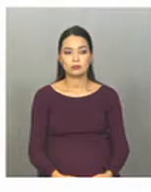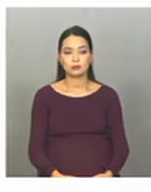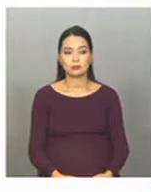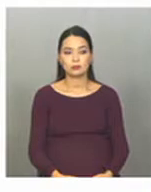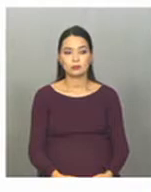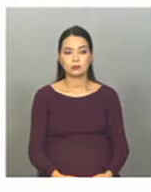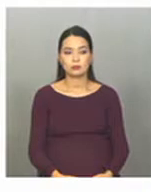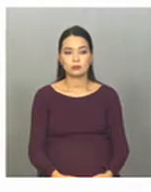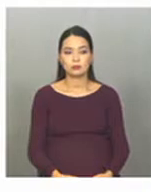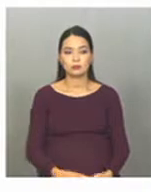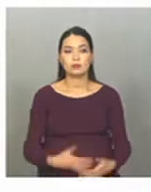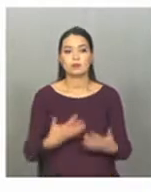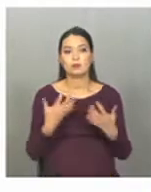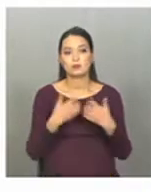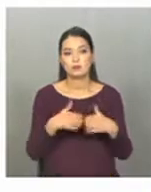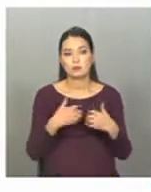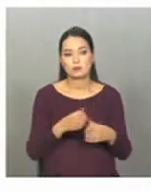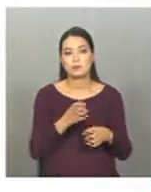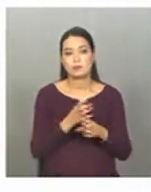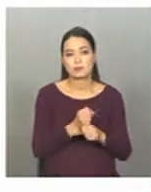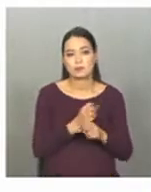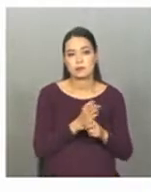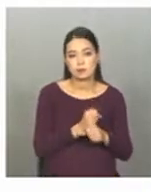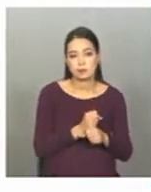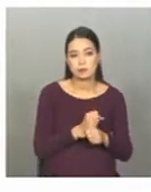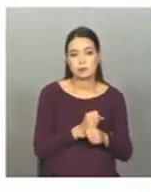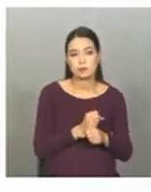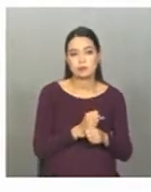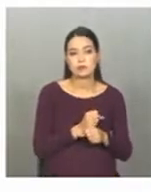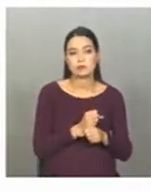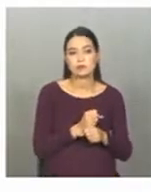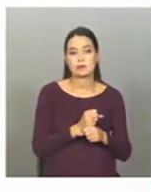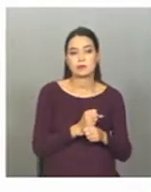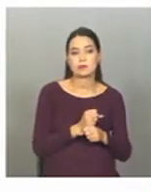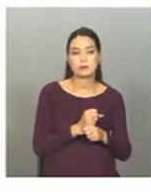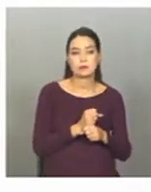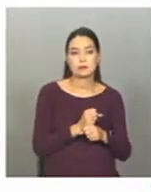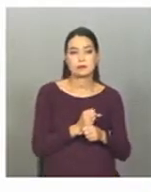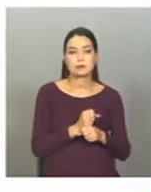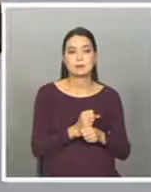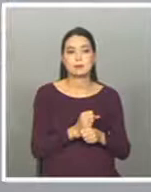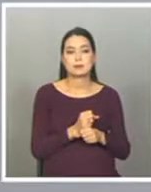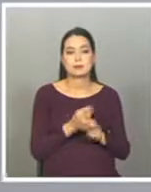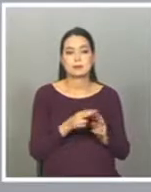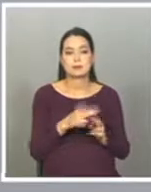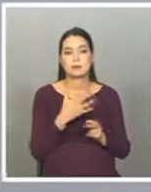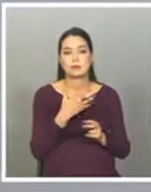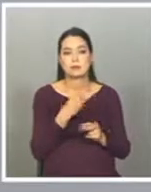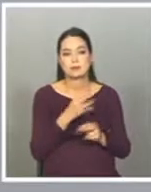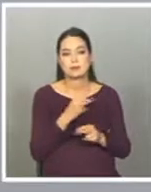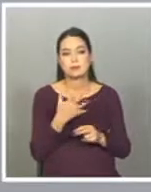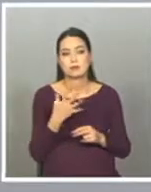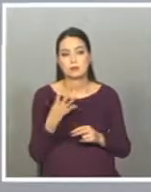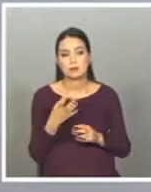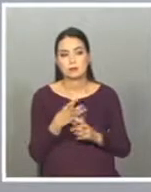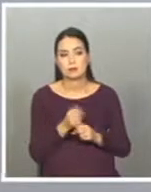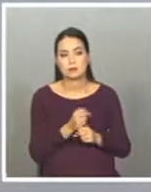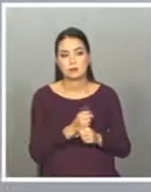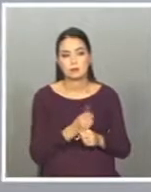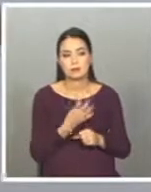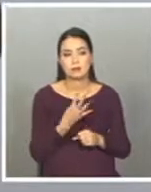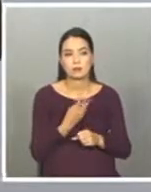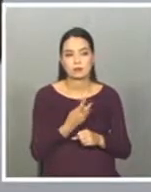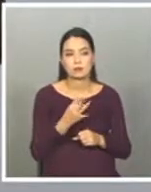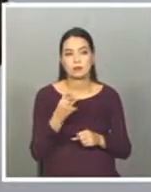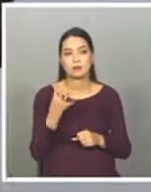Қысқаратын жерлерде қысқартамыз, яғни 5-тің 3 дәрежесі мен 5-тің 4 дәрежесі қысқарып бөлімінде 5 қалады. 4-тің 4 дәрежесі мен 4-тің 3